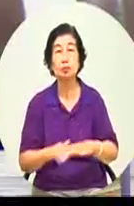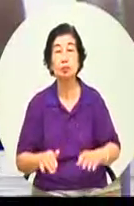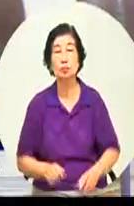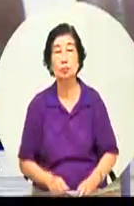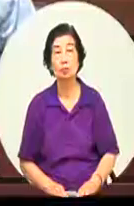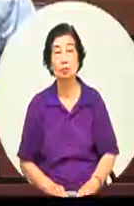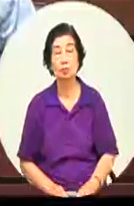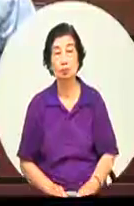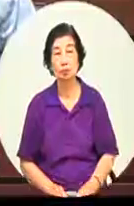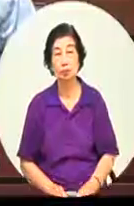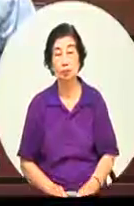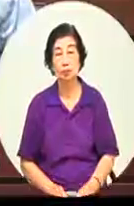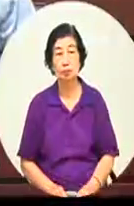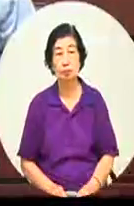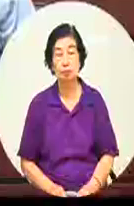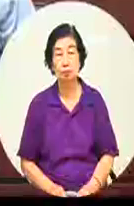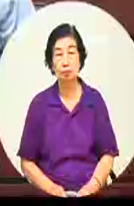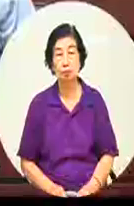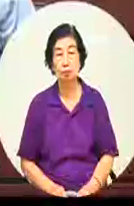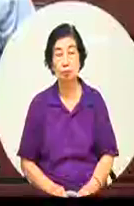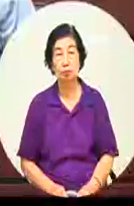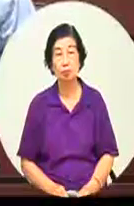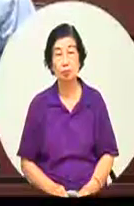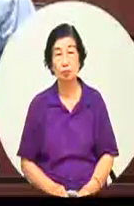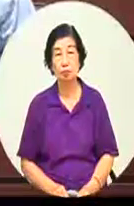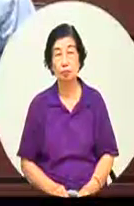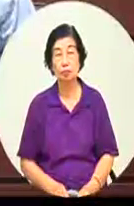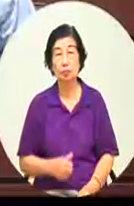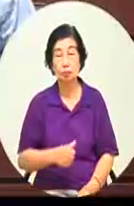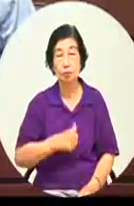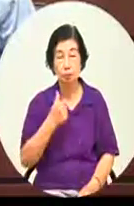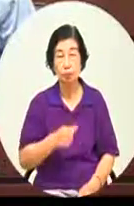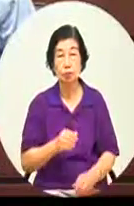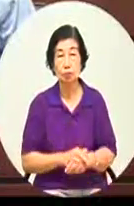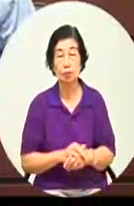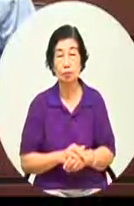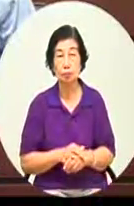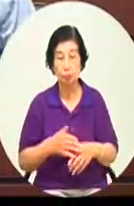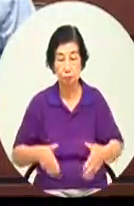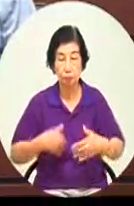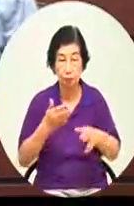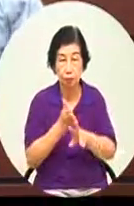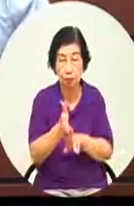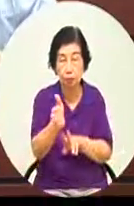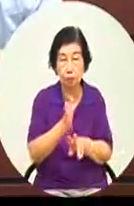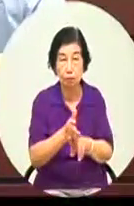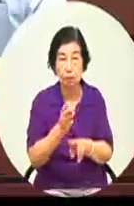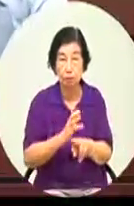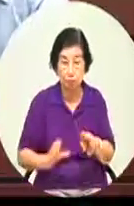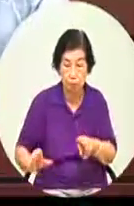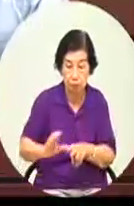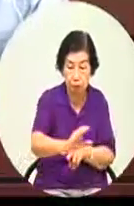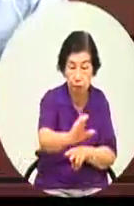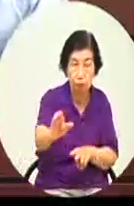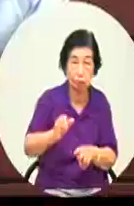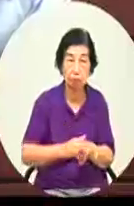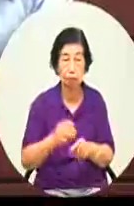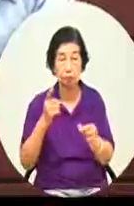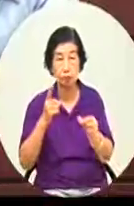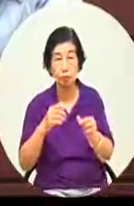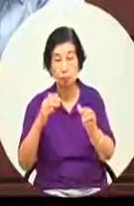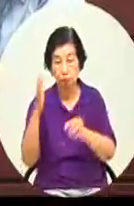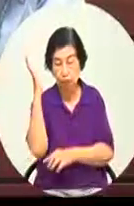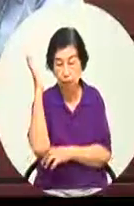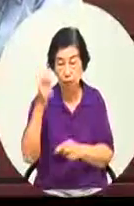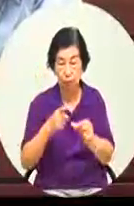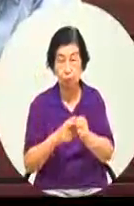啊，谢谢主席，谢谢黄议员的关心哈。事实上，那个环状轻轨是我们市府也是中央重大的交通工程